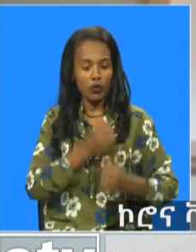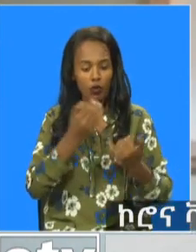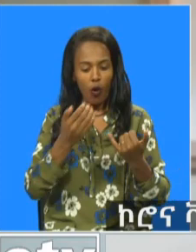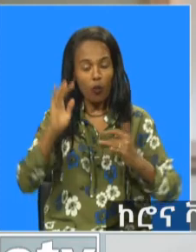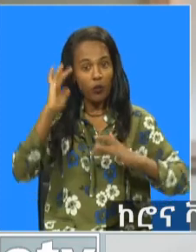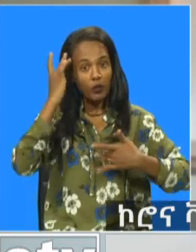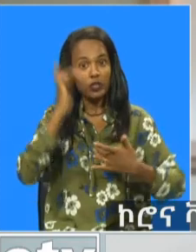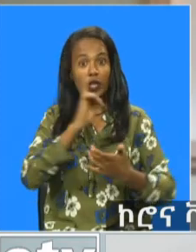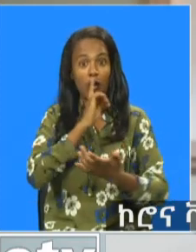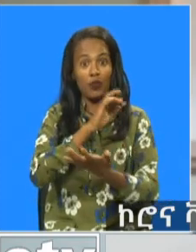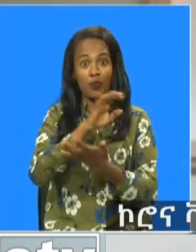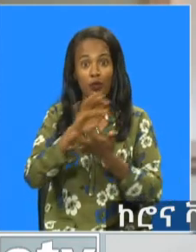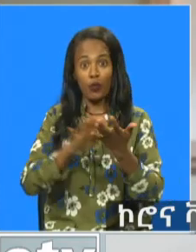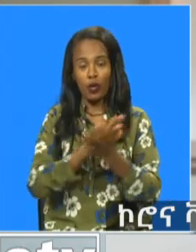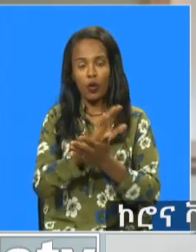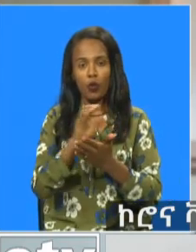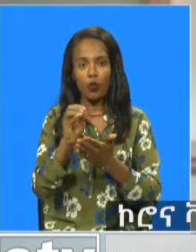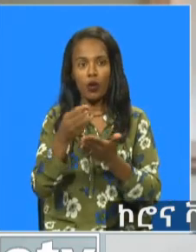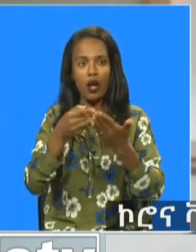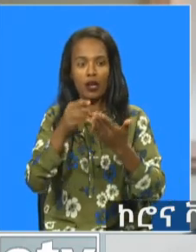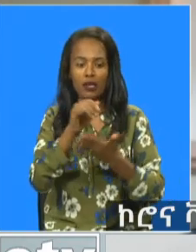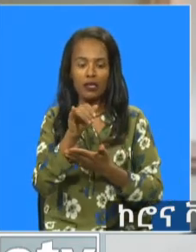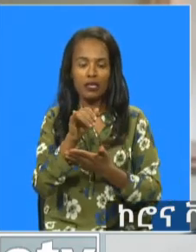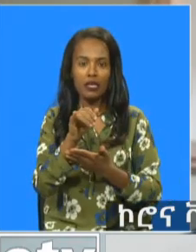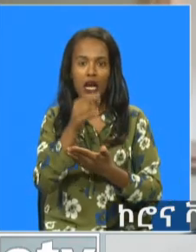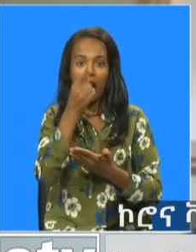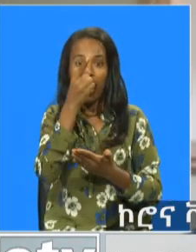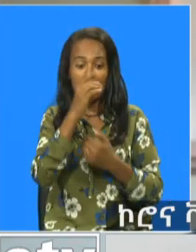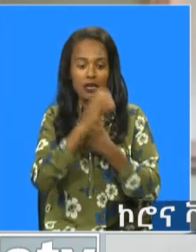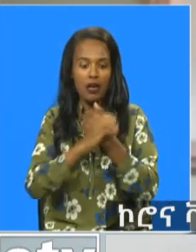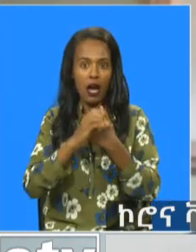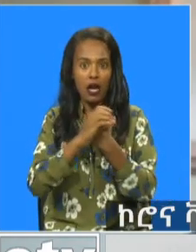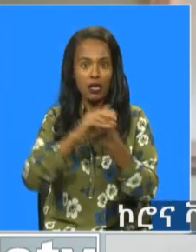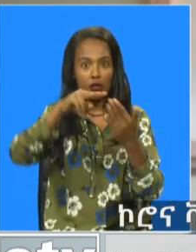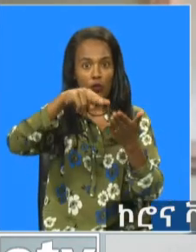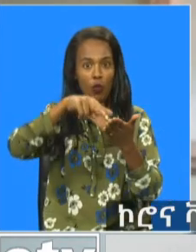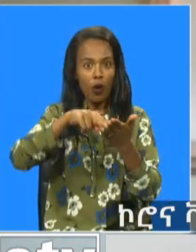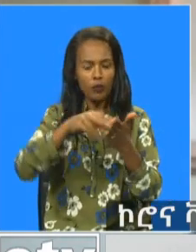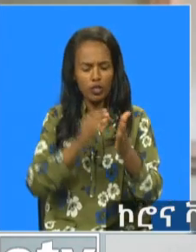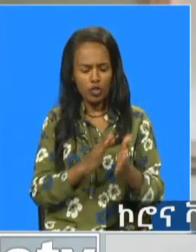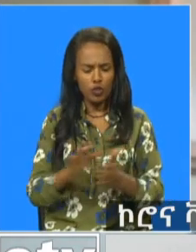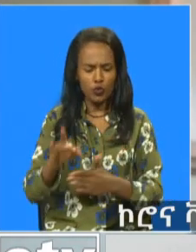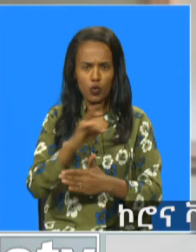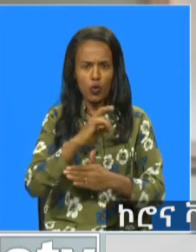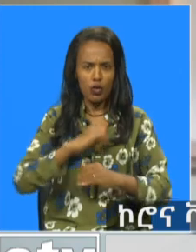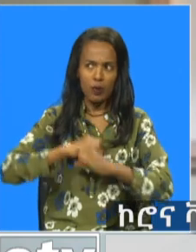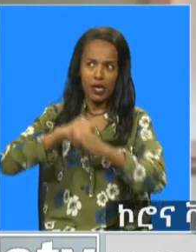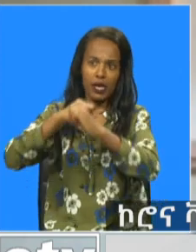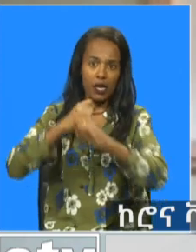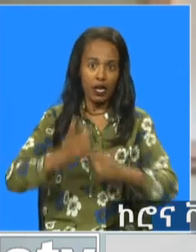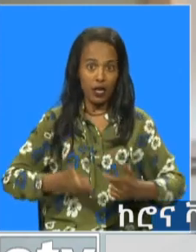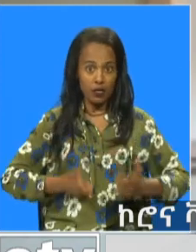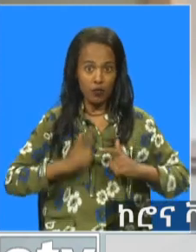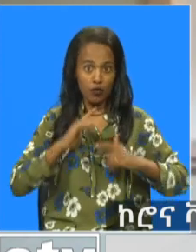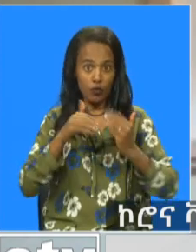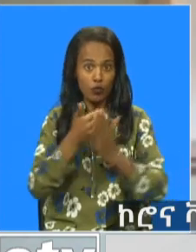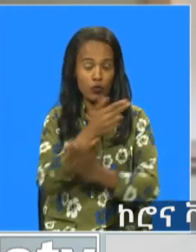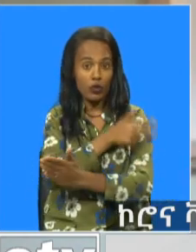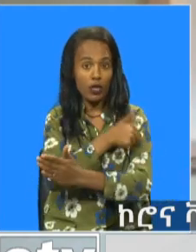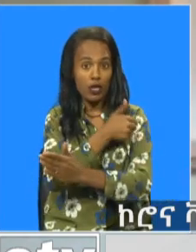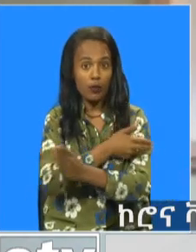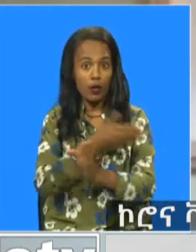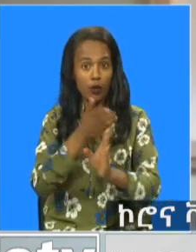ነው የምንወረረው እና ልክ አንድ ሀገር ቋሚና ሬዲ የሆነ መከላከያ እንደሚኖራት ሁሉ የሕክምናው